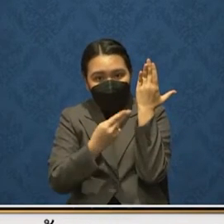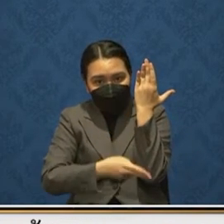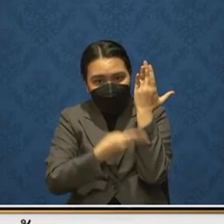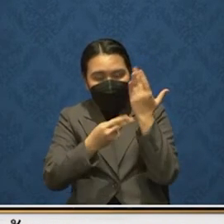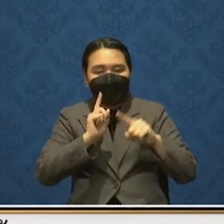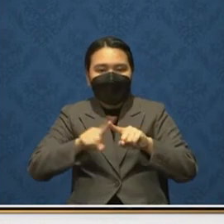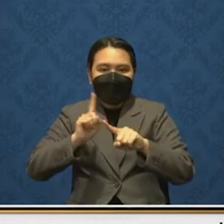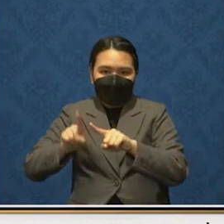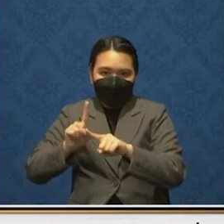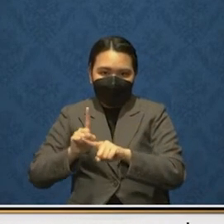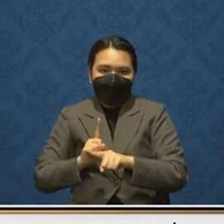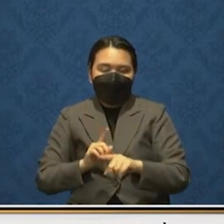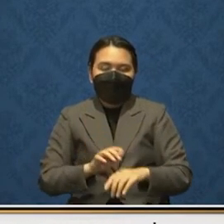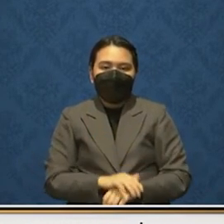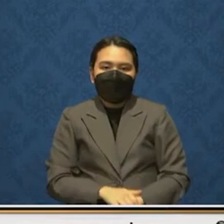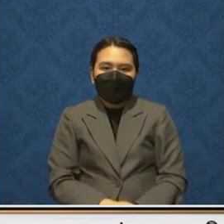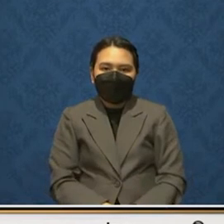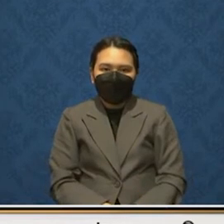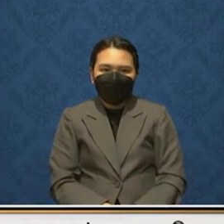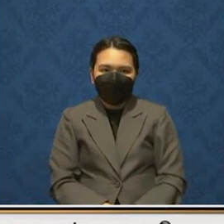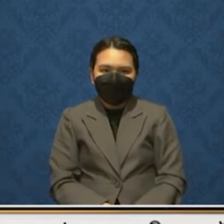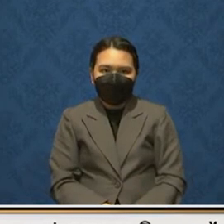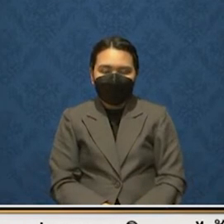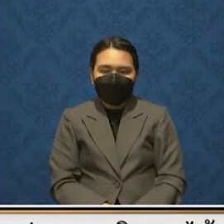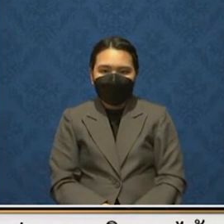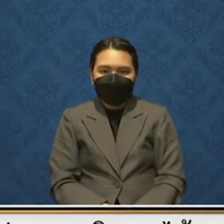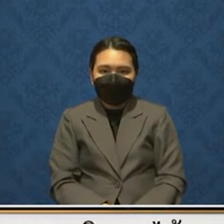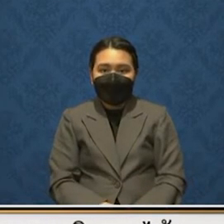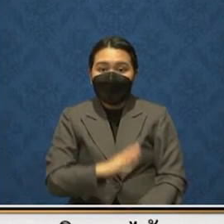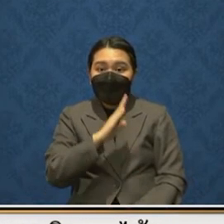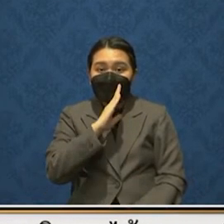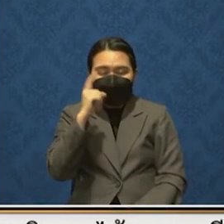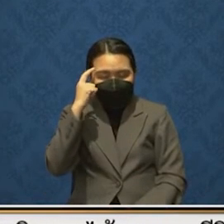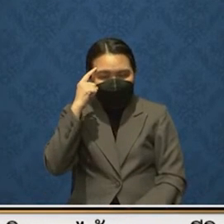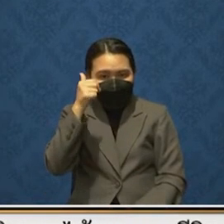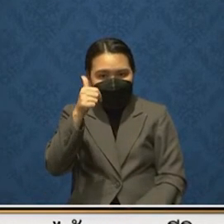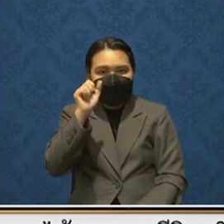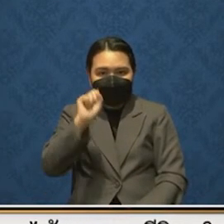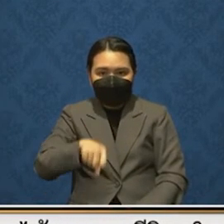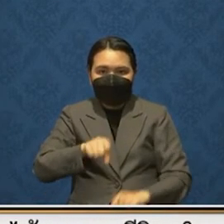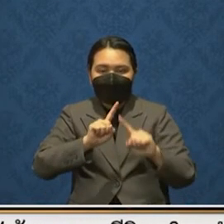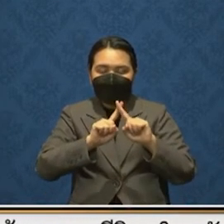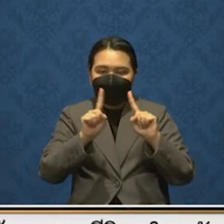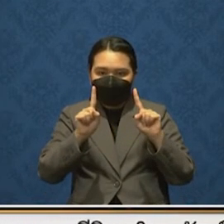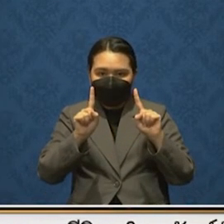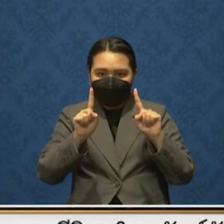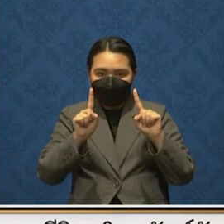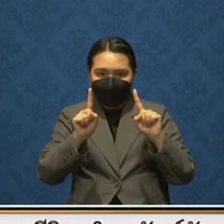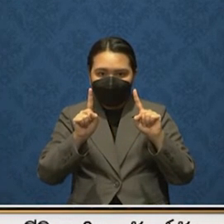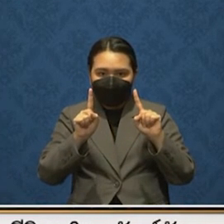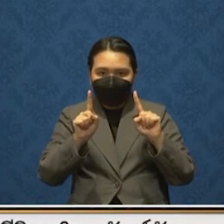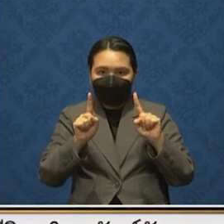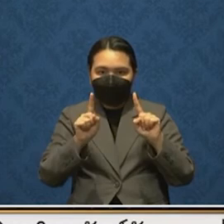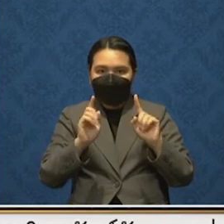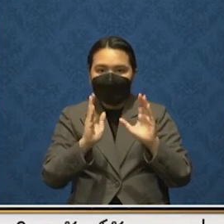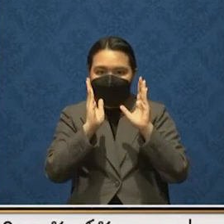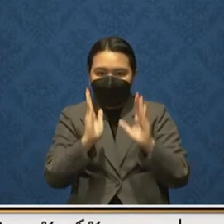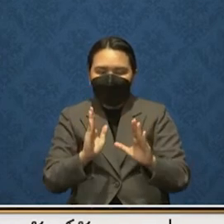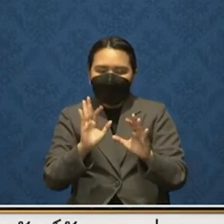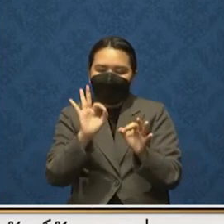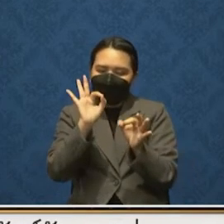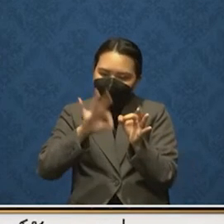่างๆถ้าคามคิดมก็ดีนะแต่ว่าคนที่จะรู้จักประหยัด